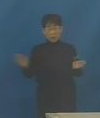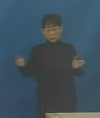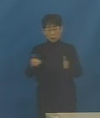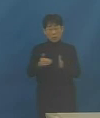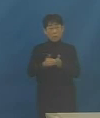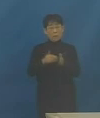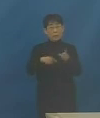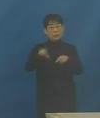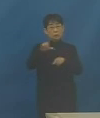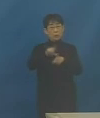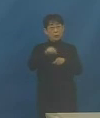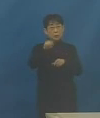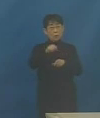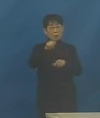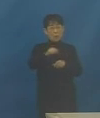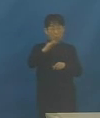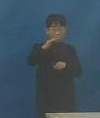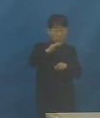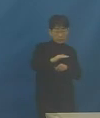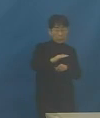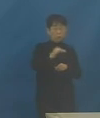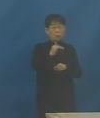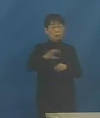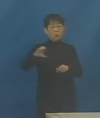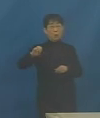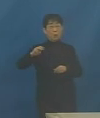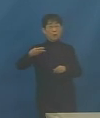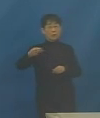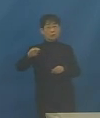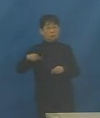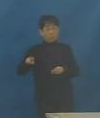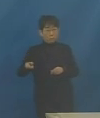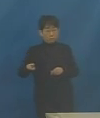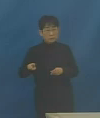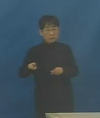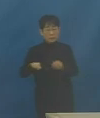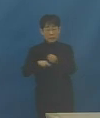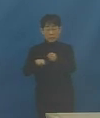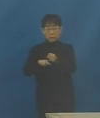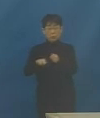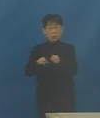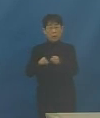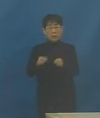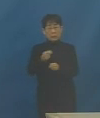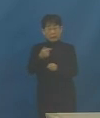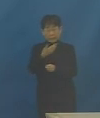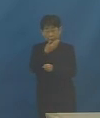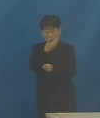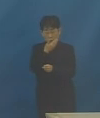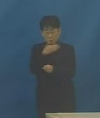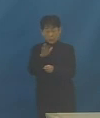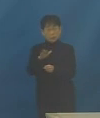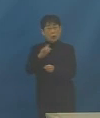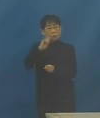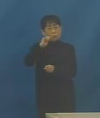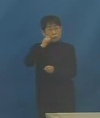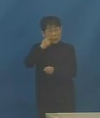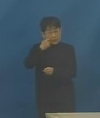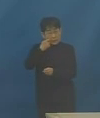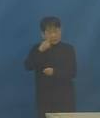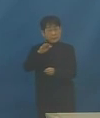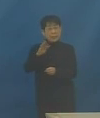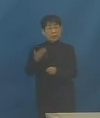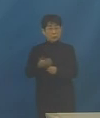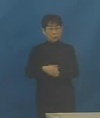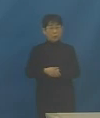ここを抑えることはオミクロンカーブの場合重要であると思いますなかなか難しいけどこれ日本